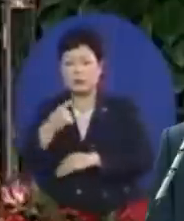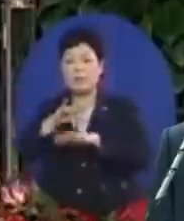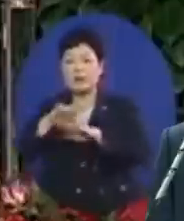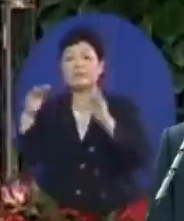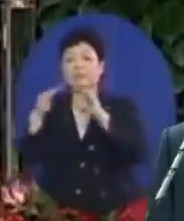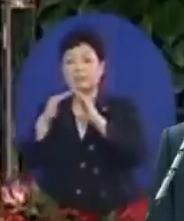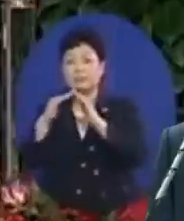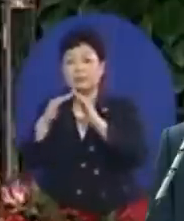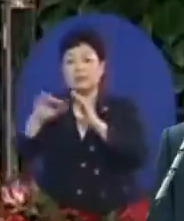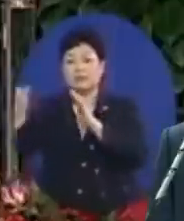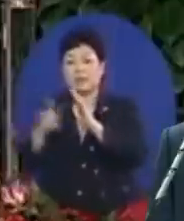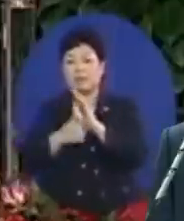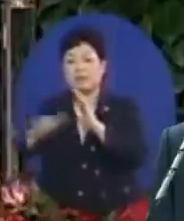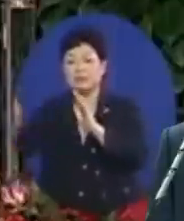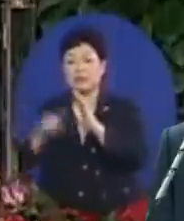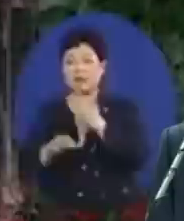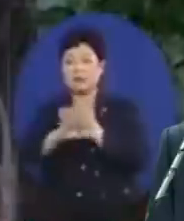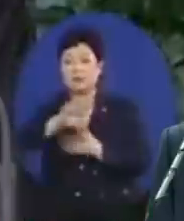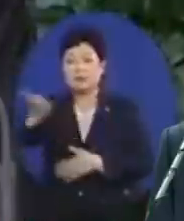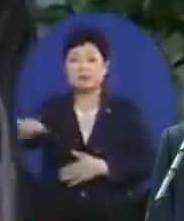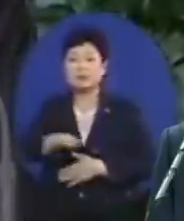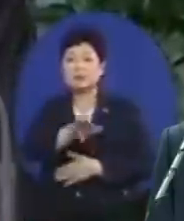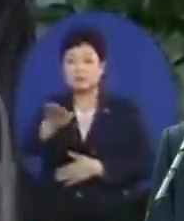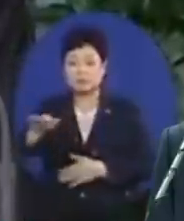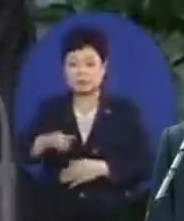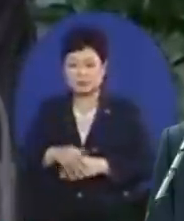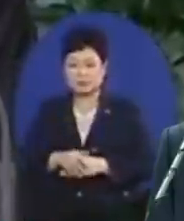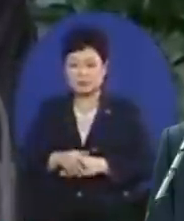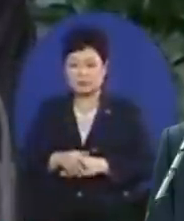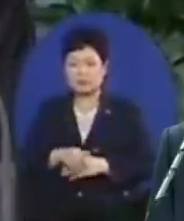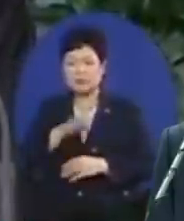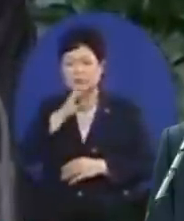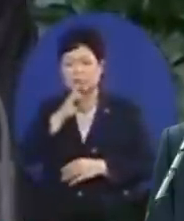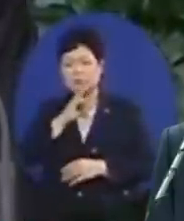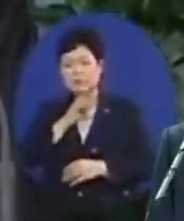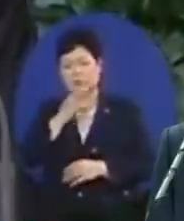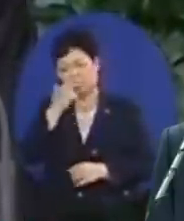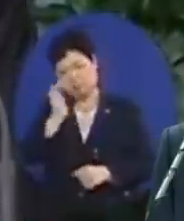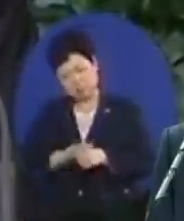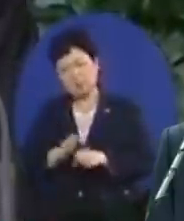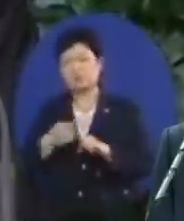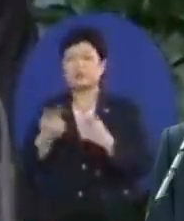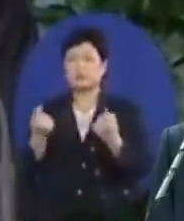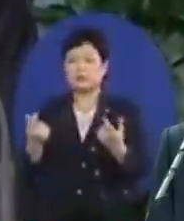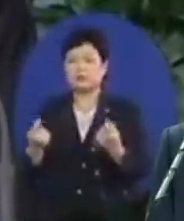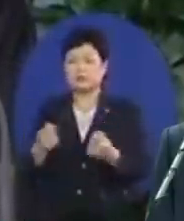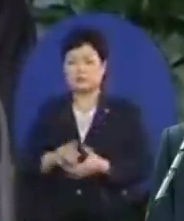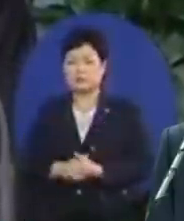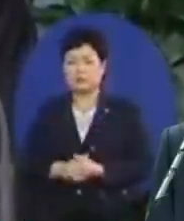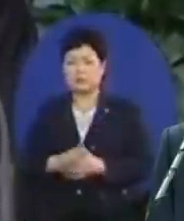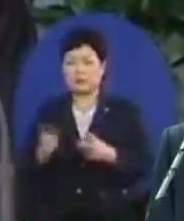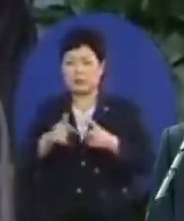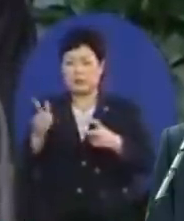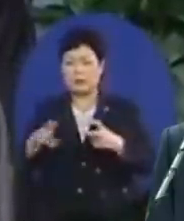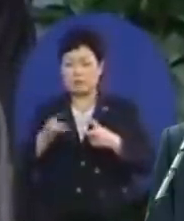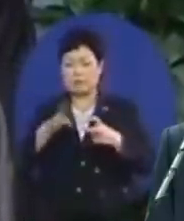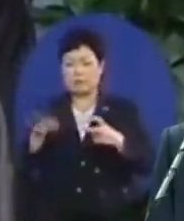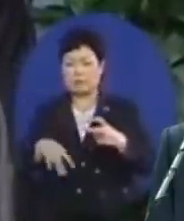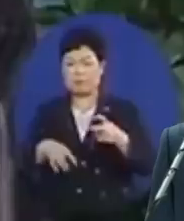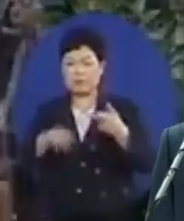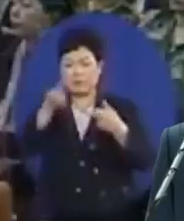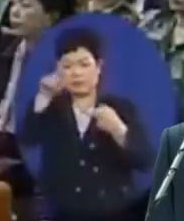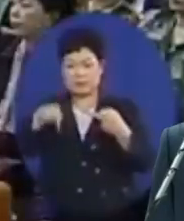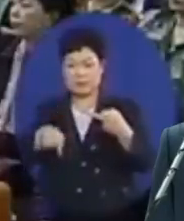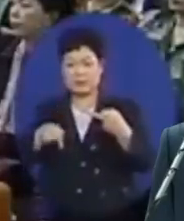삼고 들락날락하면 우리가 기가 막히지 않습니까? 마태복음 12장